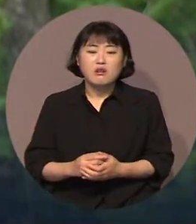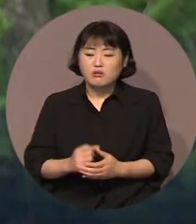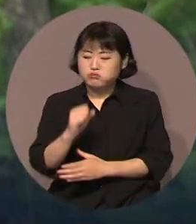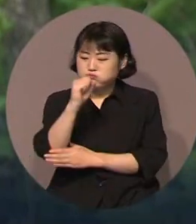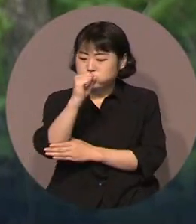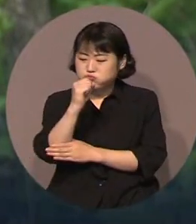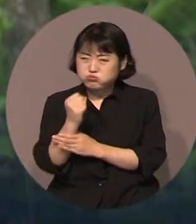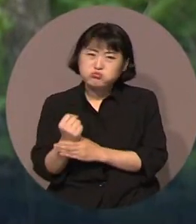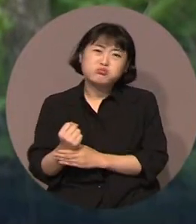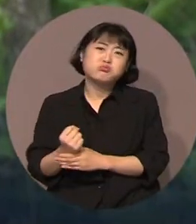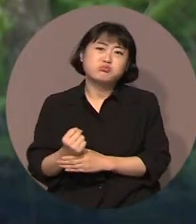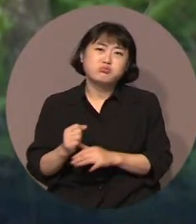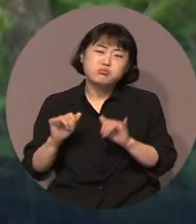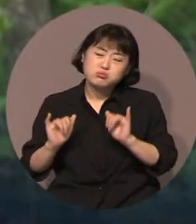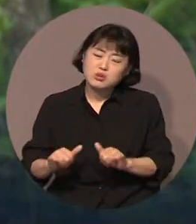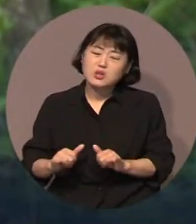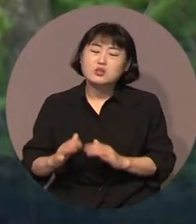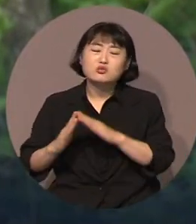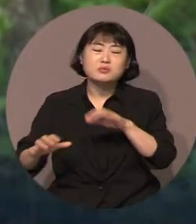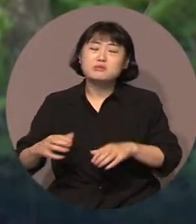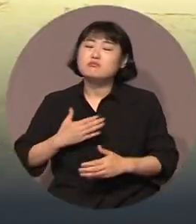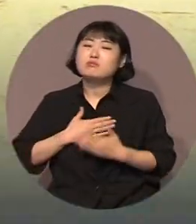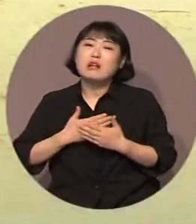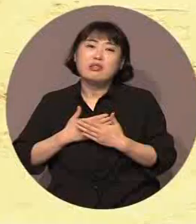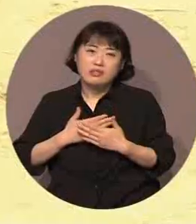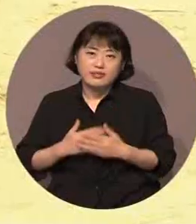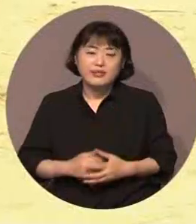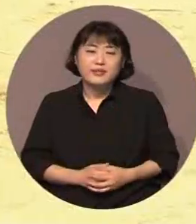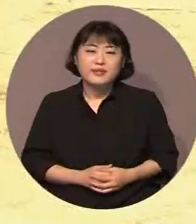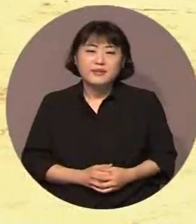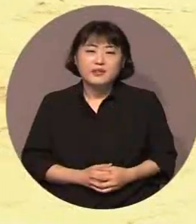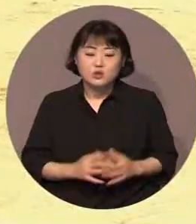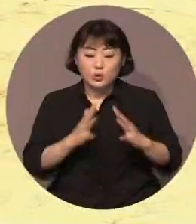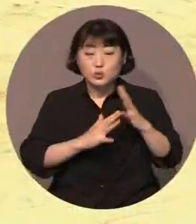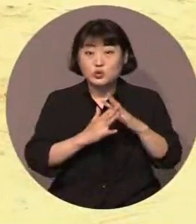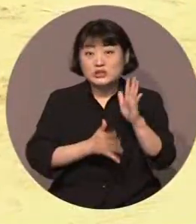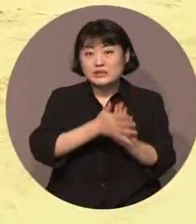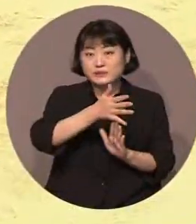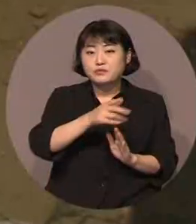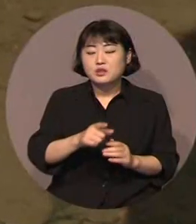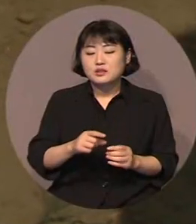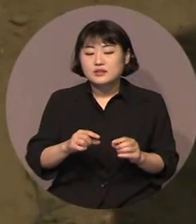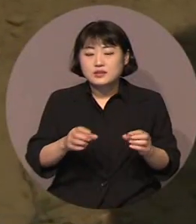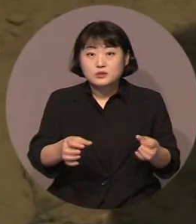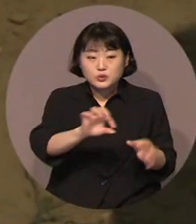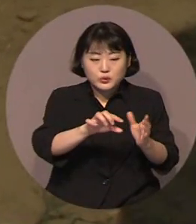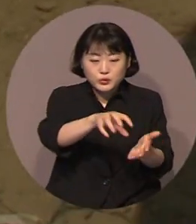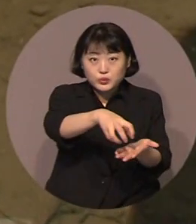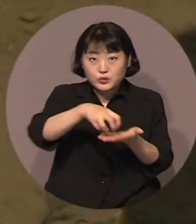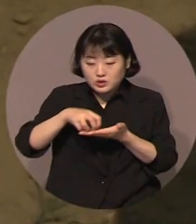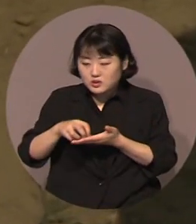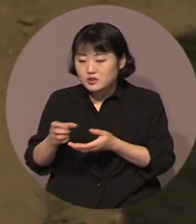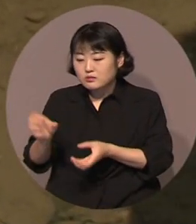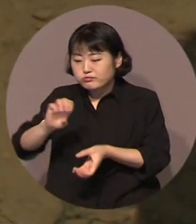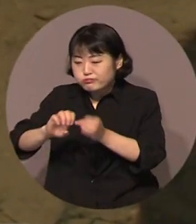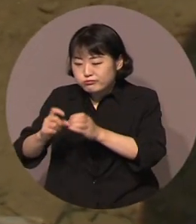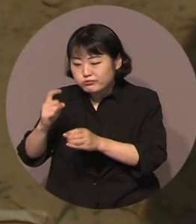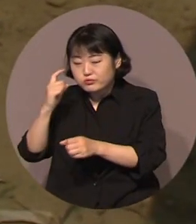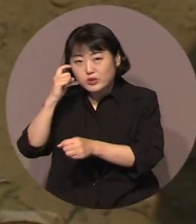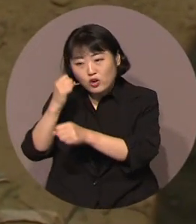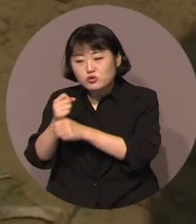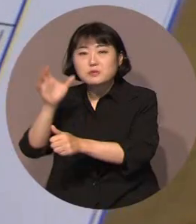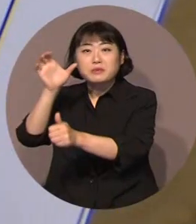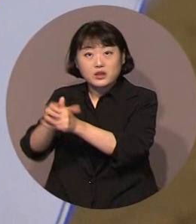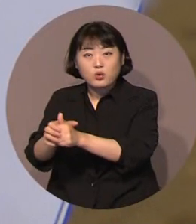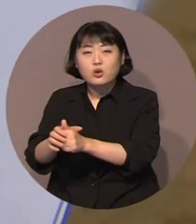오염이 될 것 같아서 주민들은 그게 불안해서. 공주시는 시료를 채취해 성분 검사를 의뢰했고